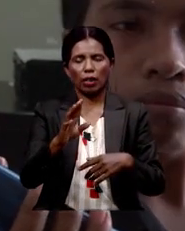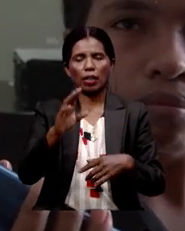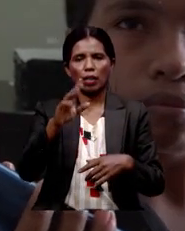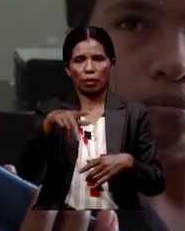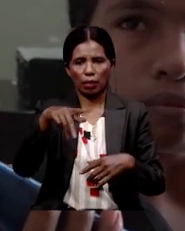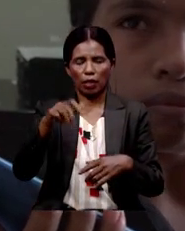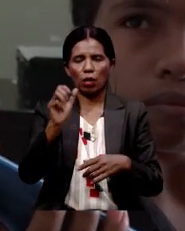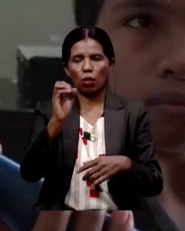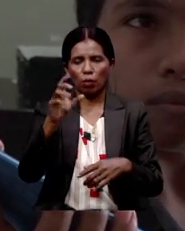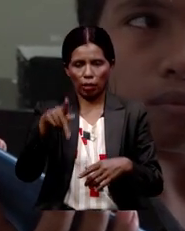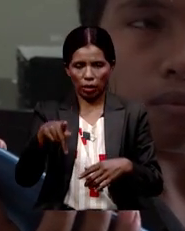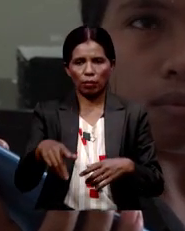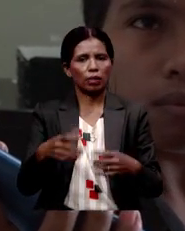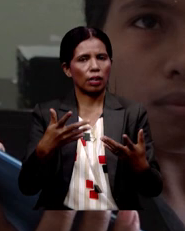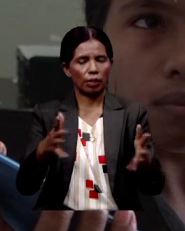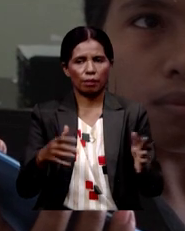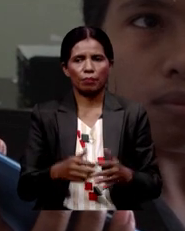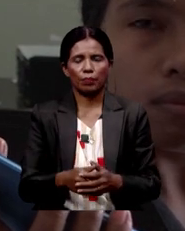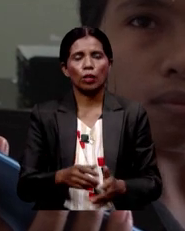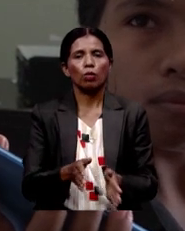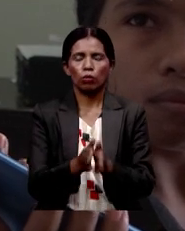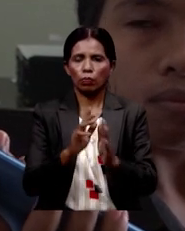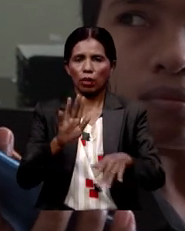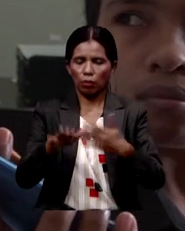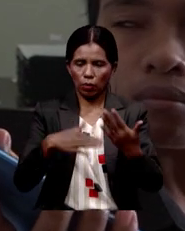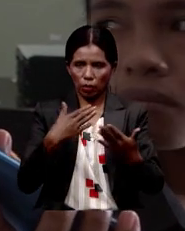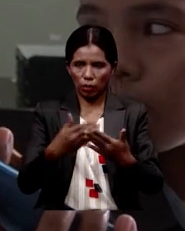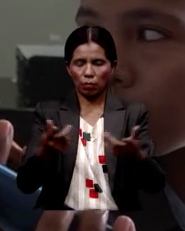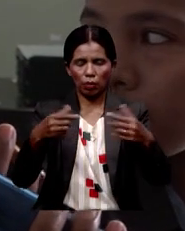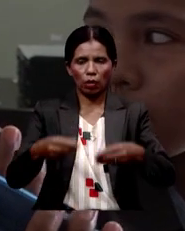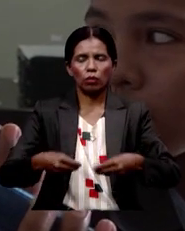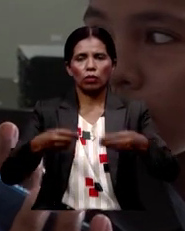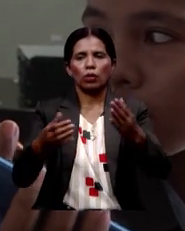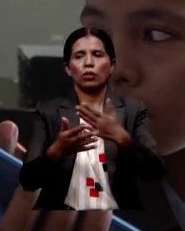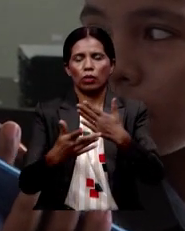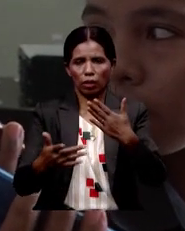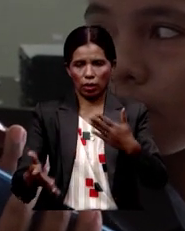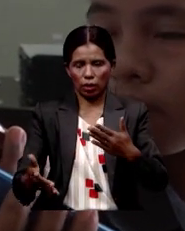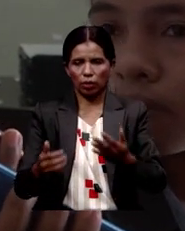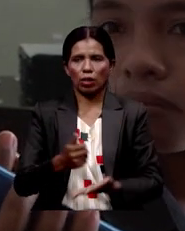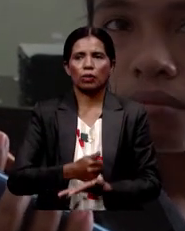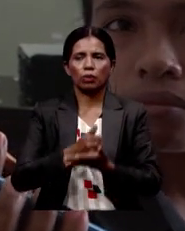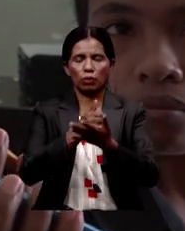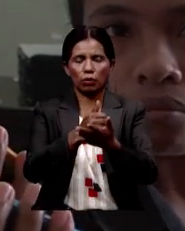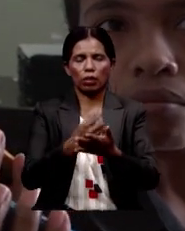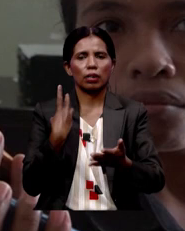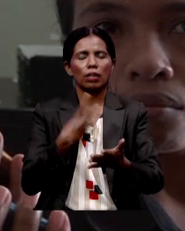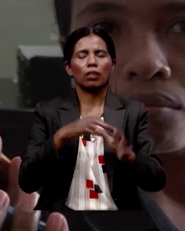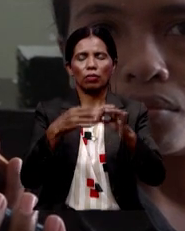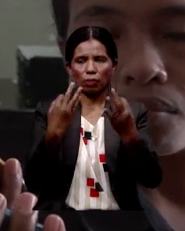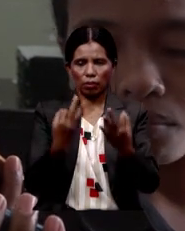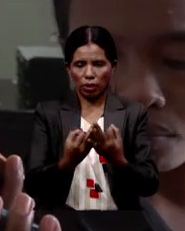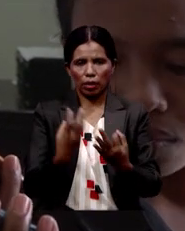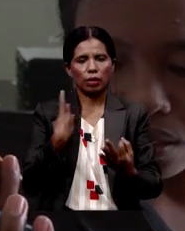publiko husu ba populasaun tomak bele mai foran para ajuda ne tik ita ne familia ita ne